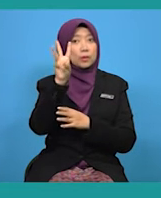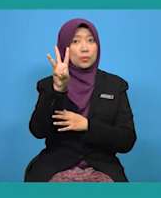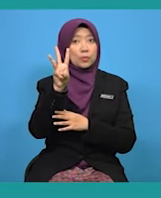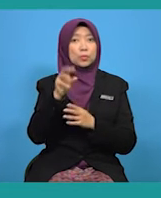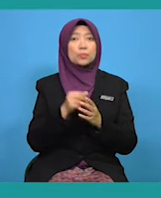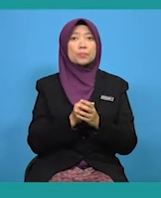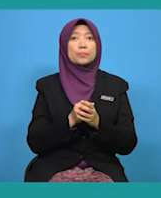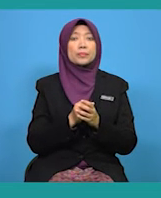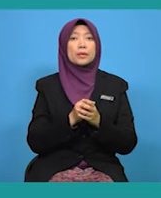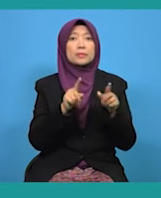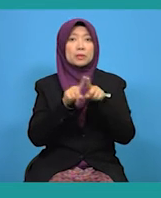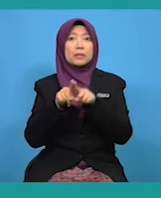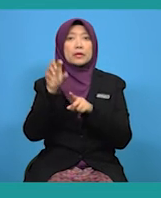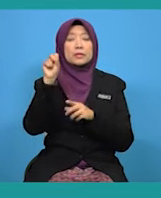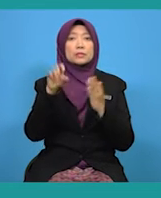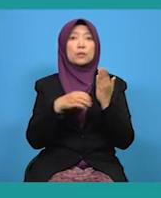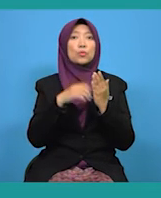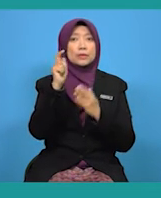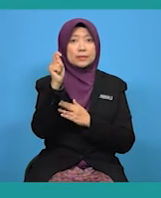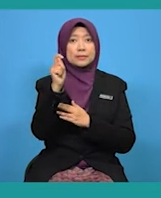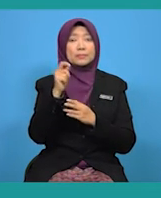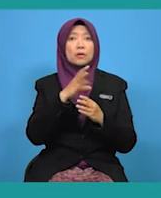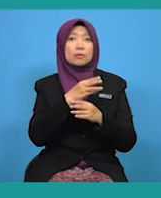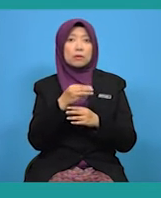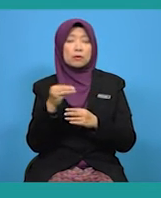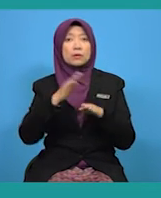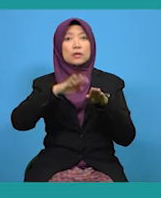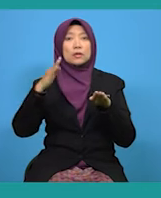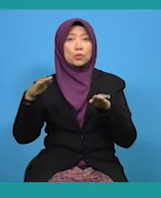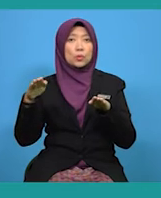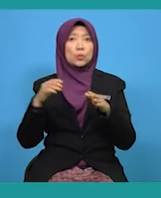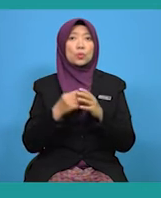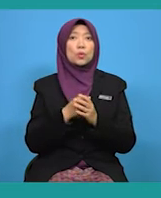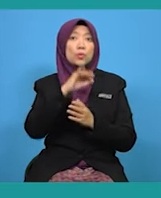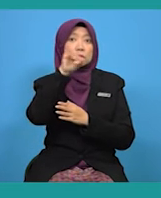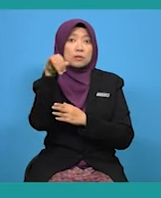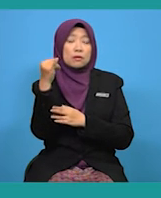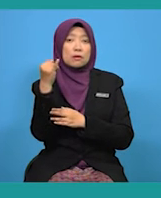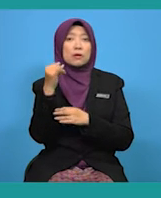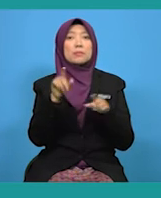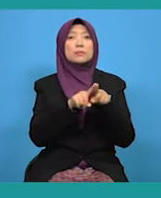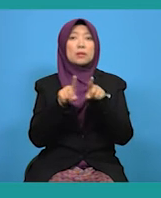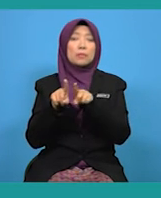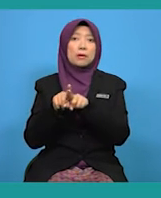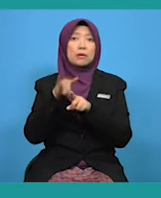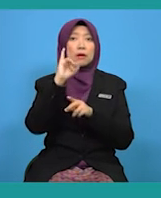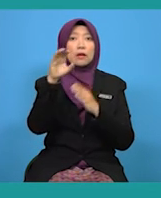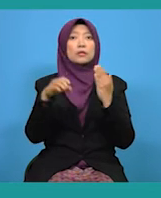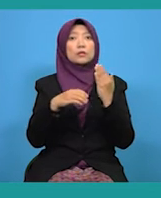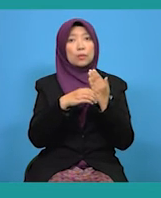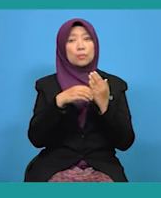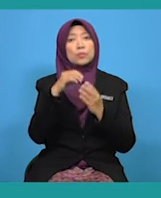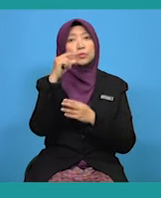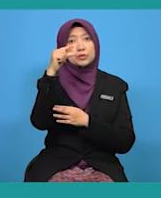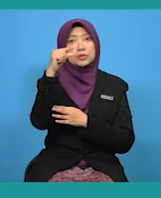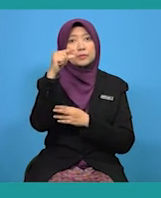dabelyu bersamaan es campur putih dan Club suntikan yaitu J bersamaan icon